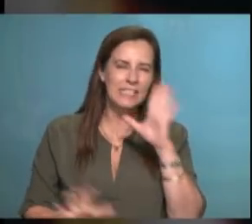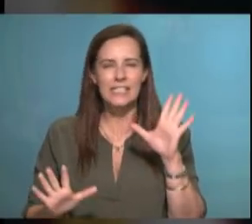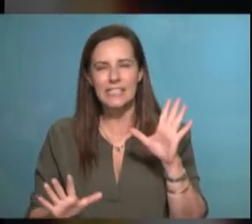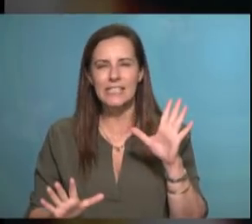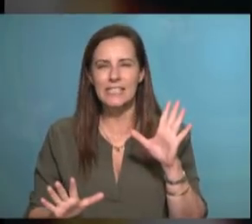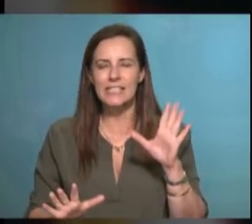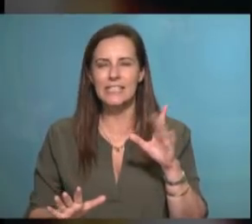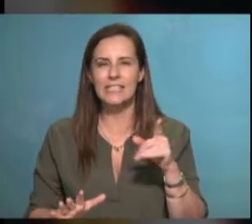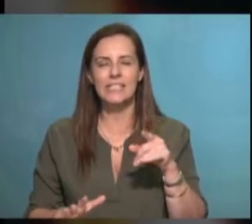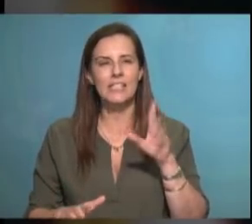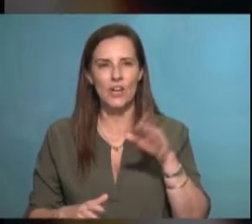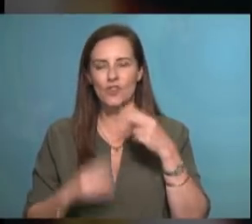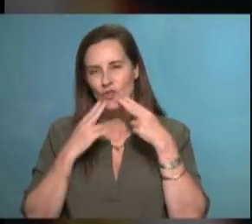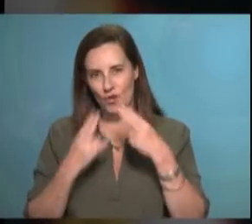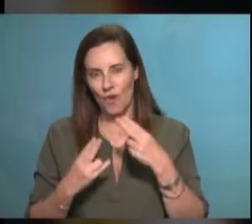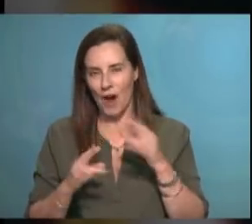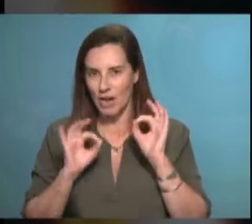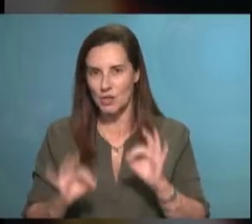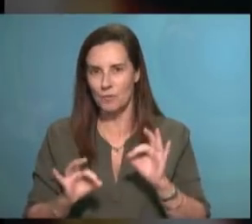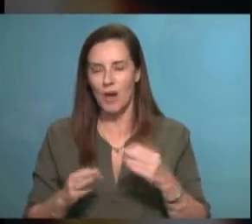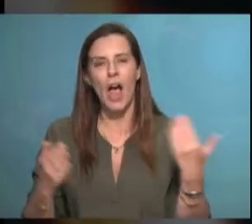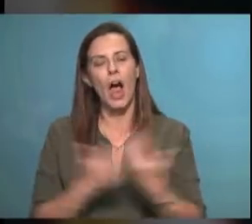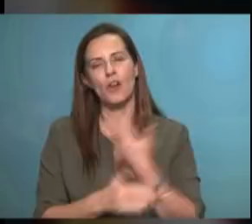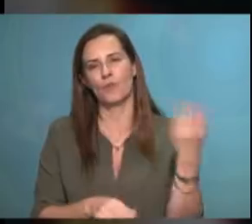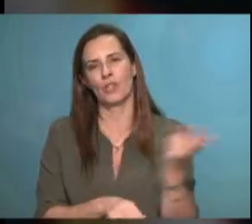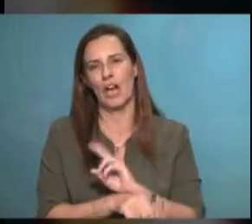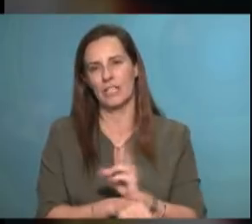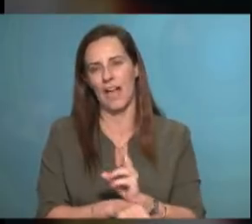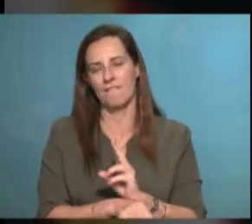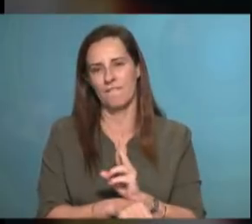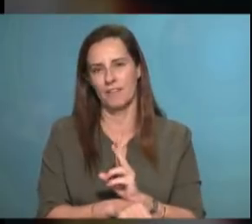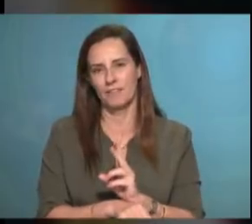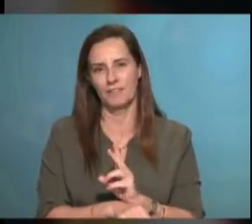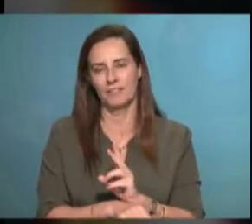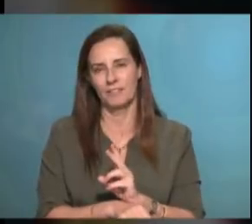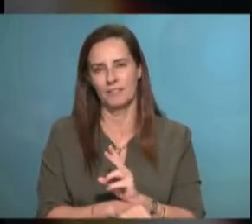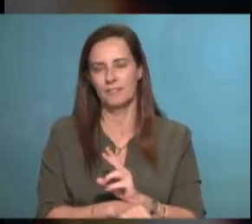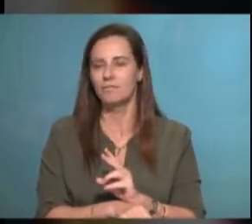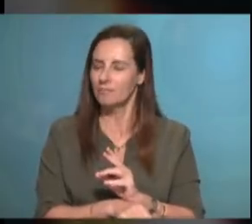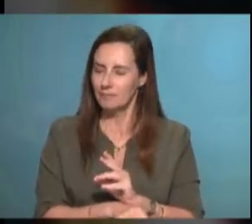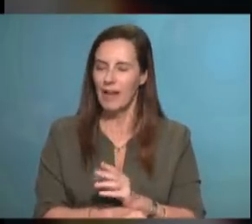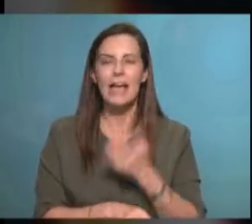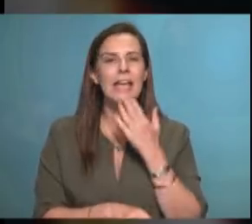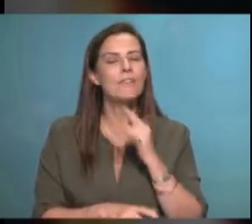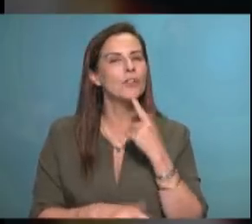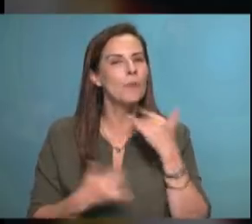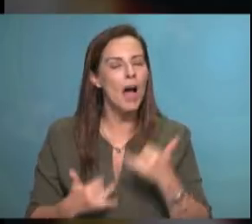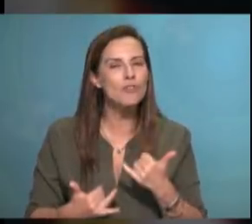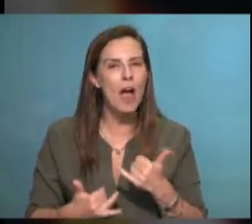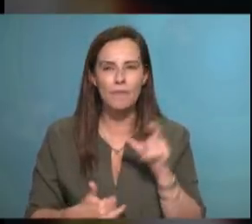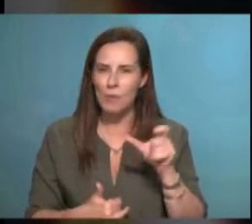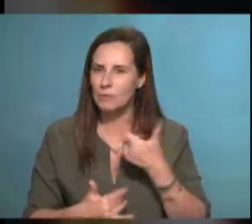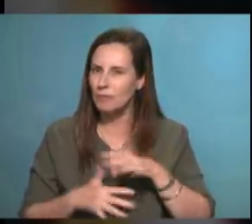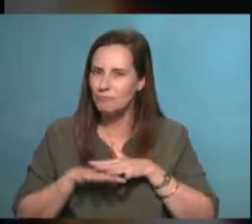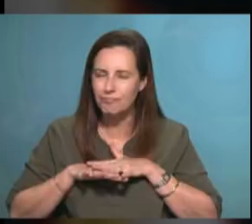סרק, אבל יש כבר תשובה רשמית. חדשות כזב, בואו נתרגל. הגרסה העברית הרשמית לאחד המושגים הכי